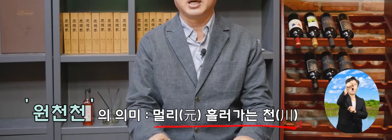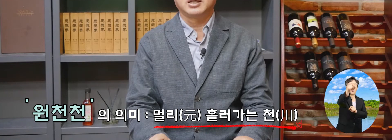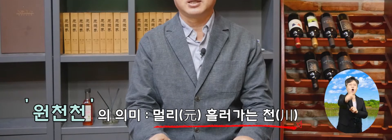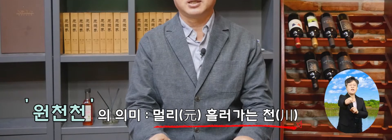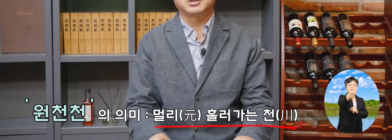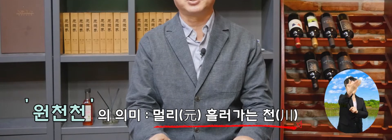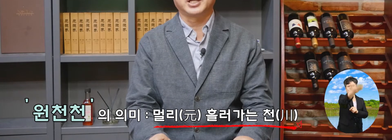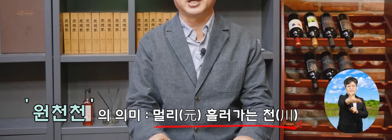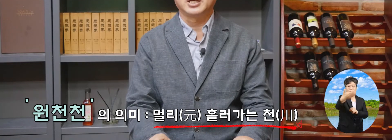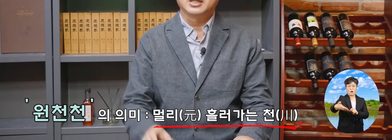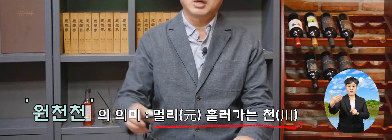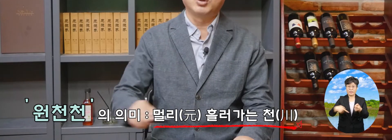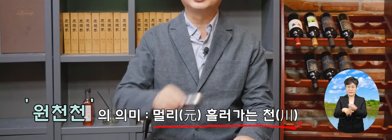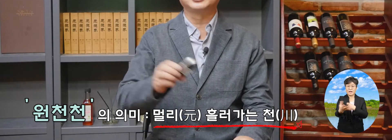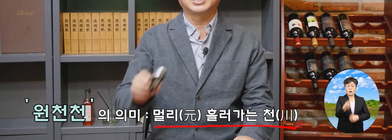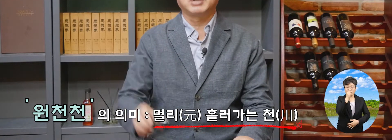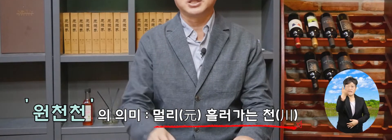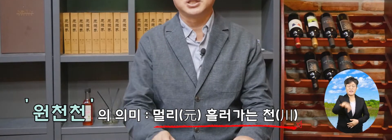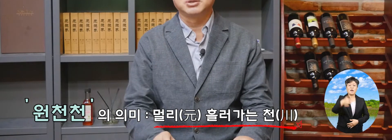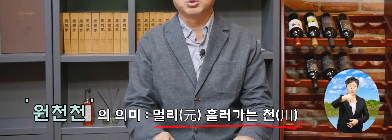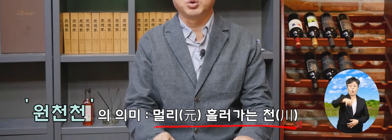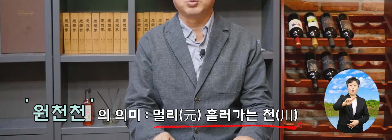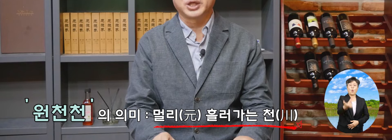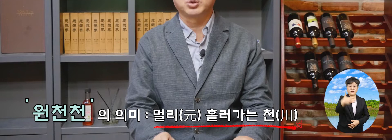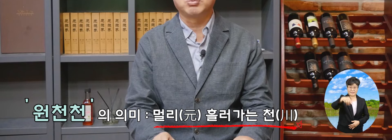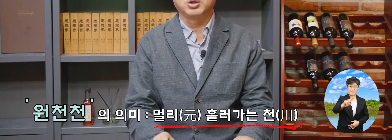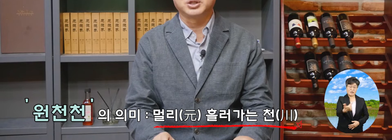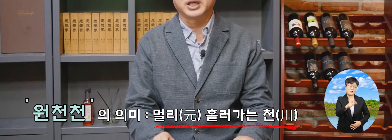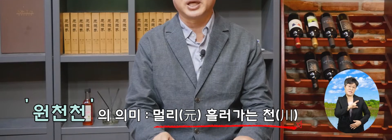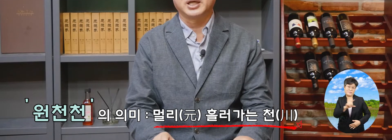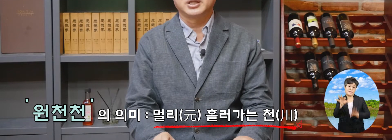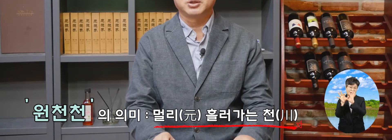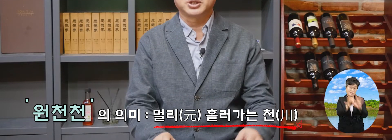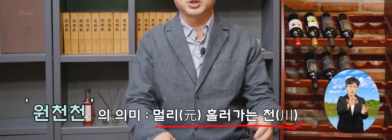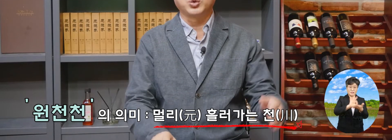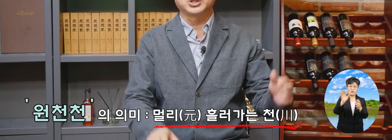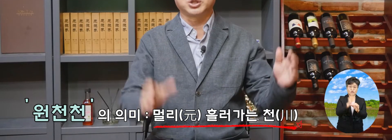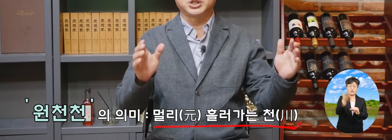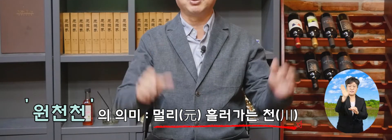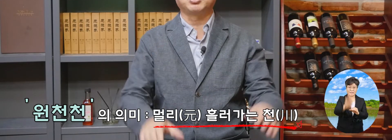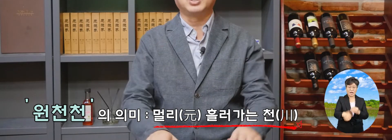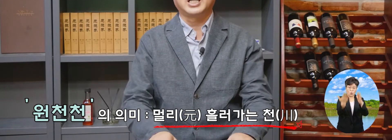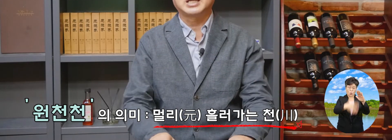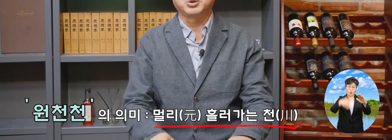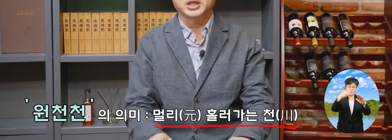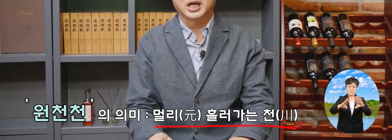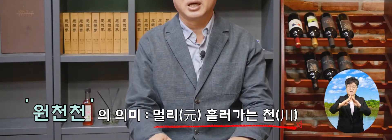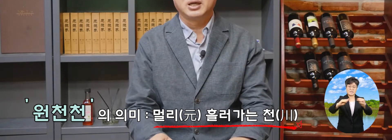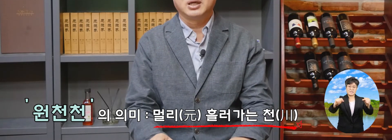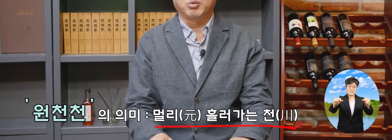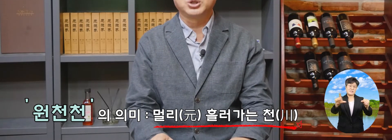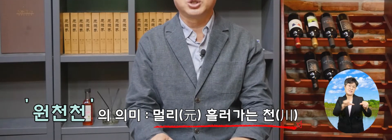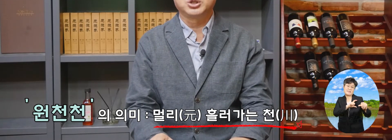천이다. 그런데 그냥 원천이라고 하는 이름으로 계속 불렀는데 이것이 이제 공식적인 지명으로 하다